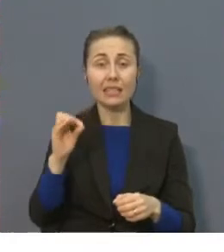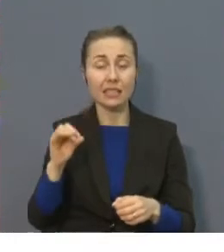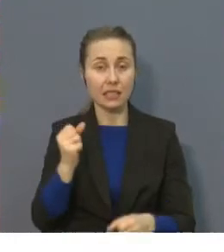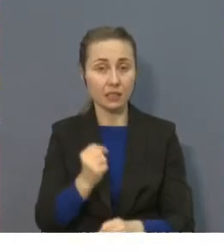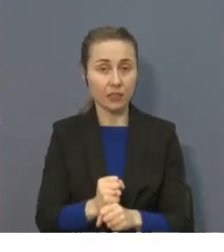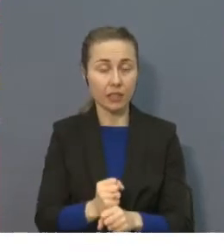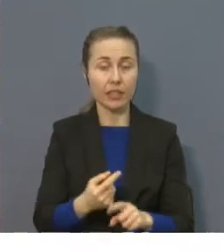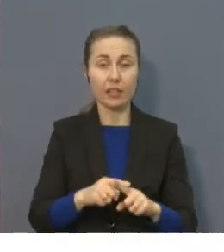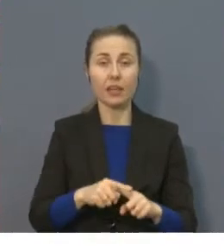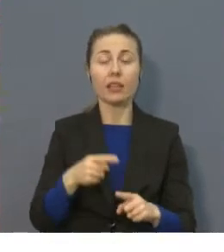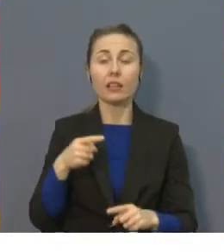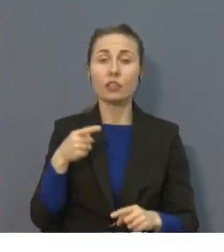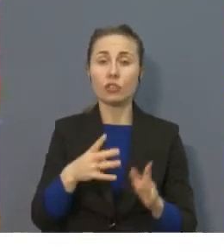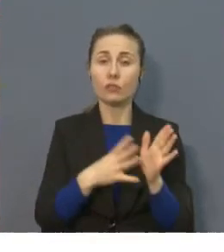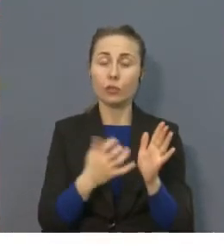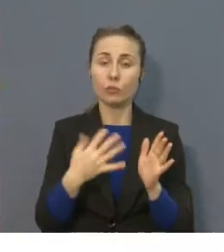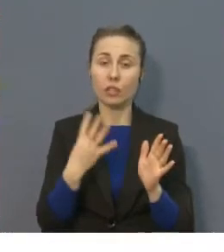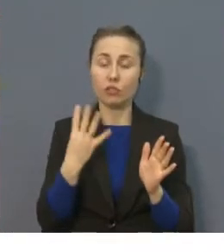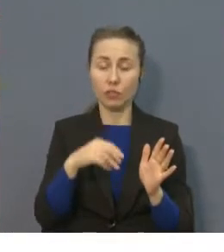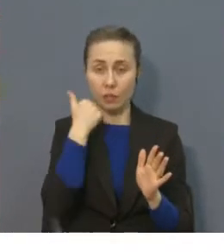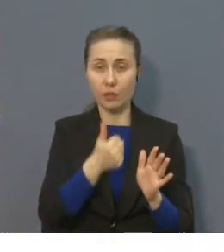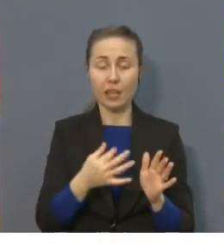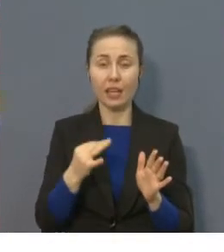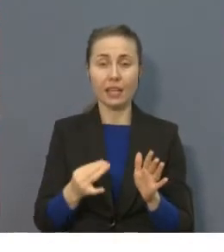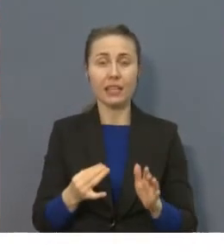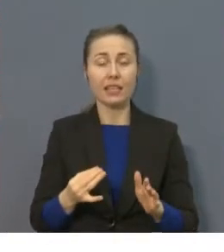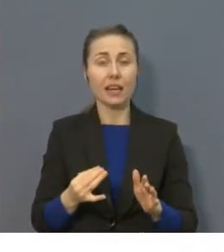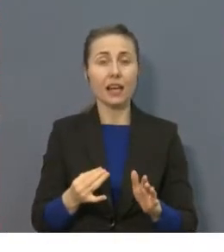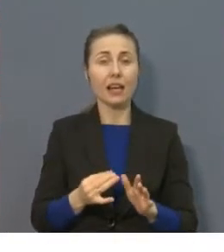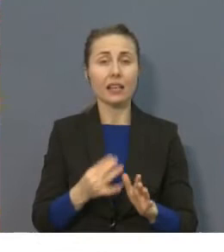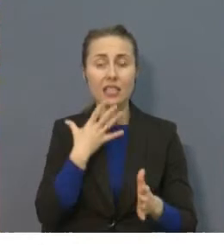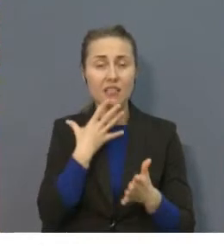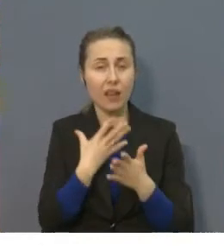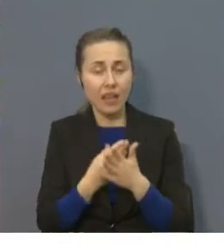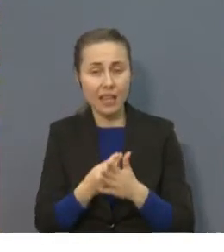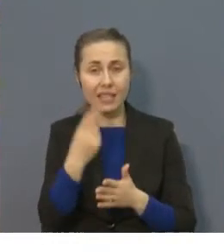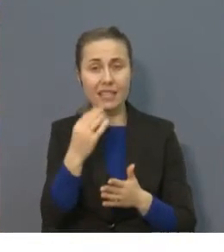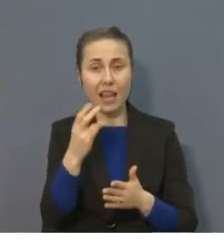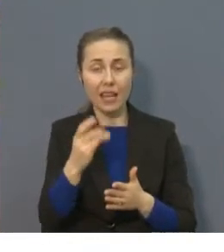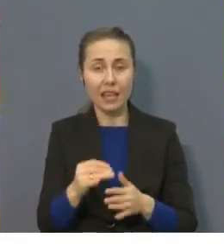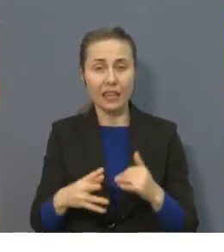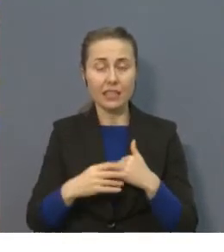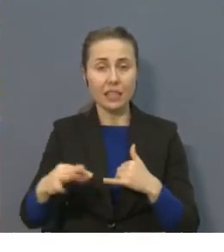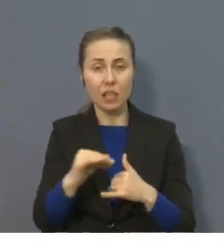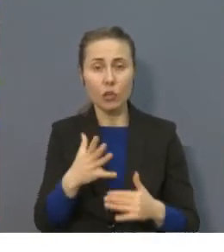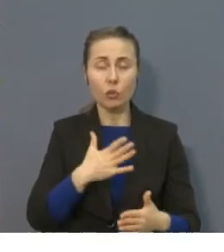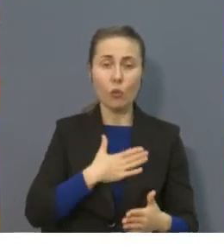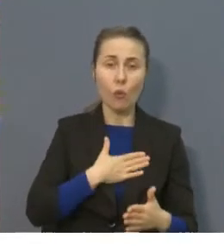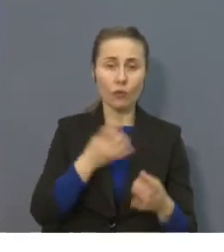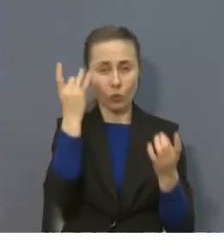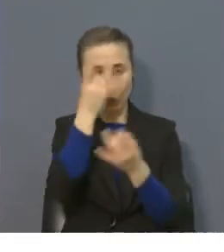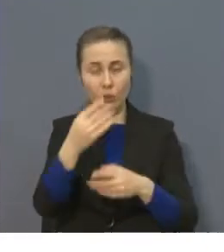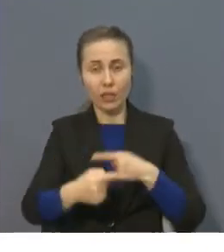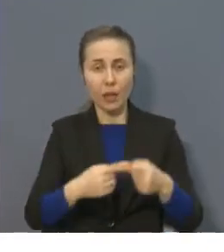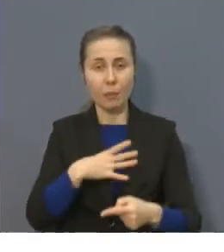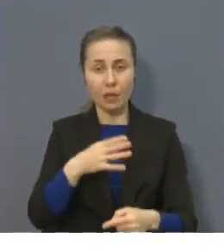кеткен болатын. Осыны алдын ала мақсатында қазіргі таңда әр адам мысалы жер телімін алатын